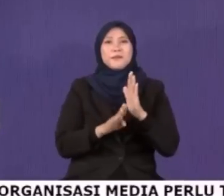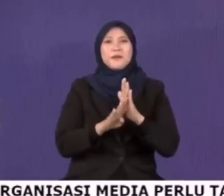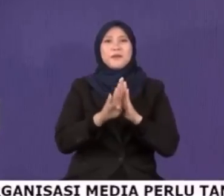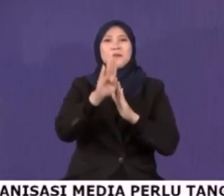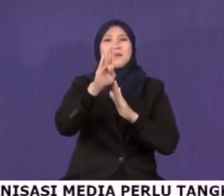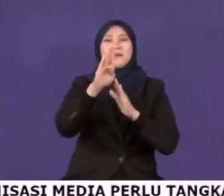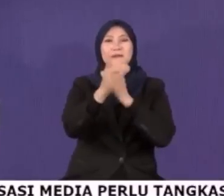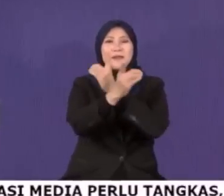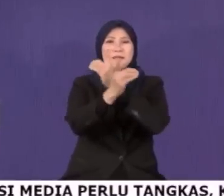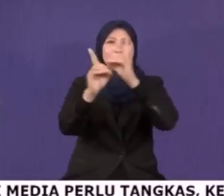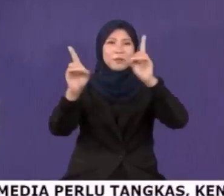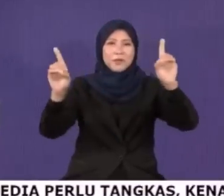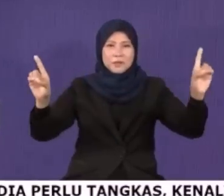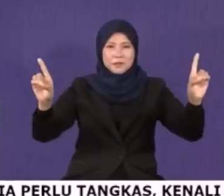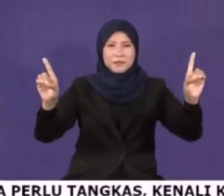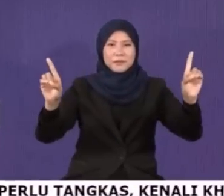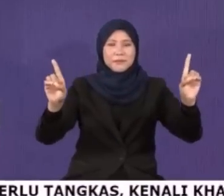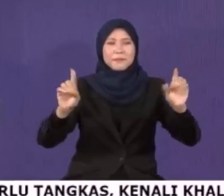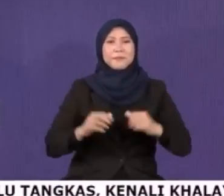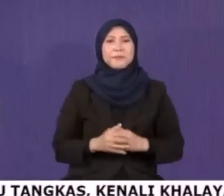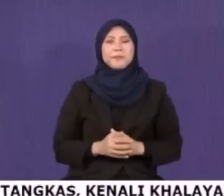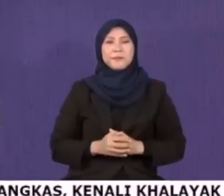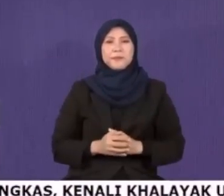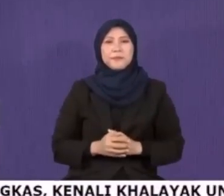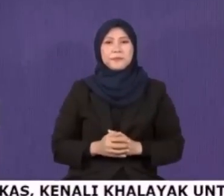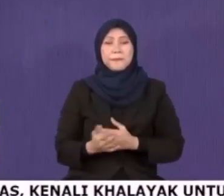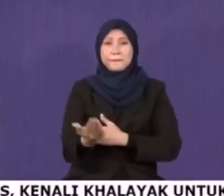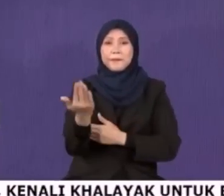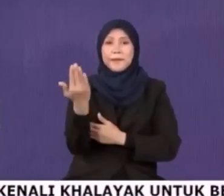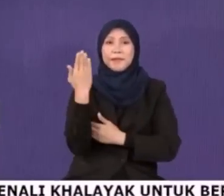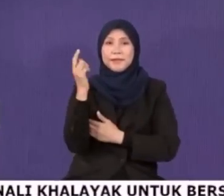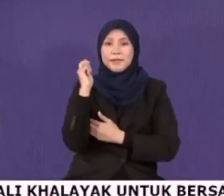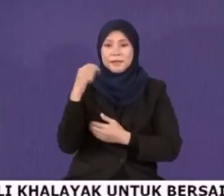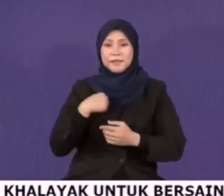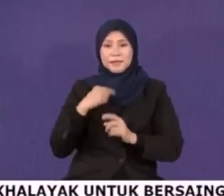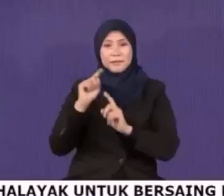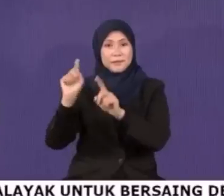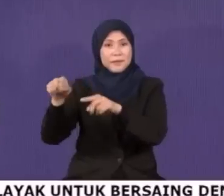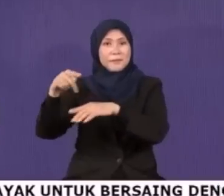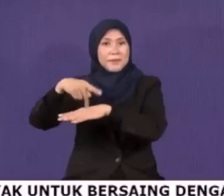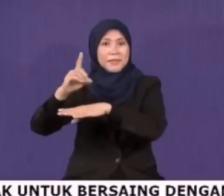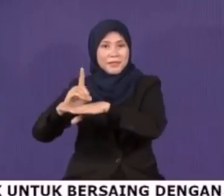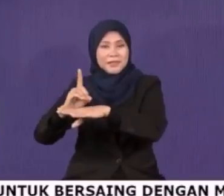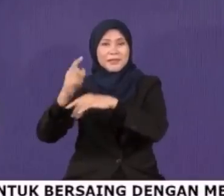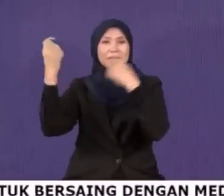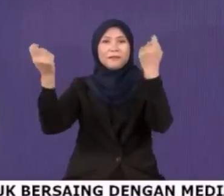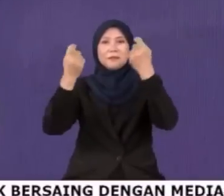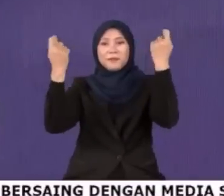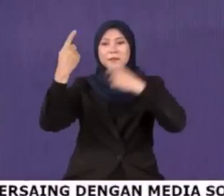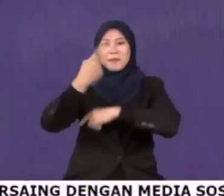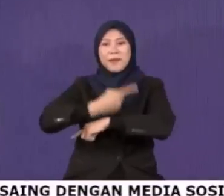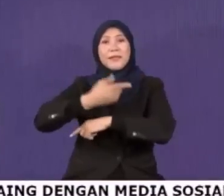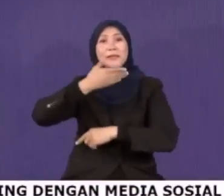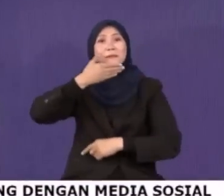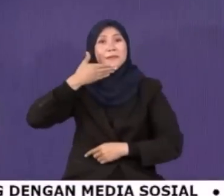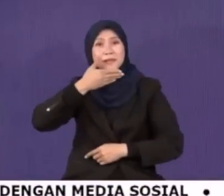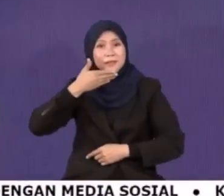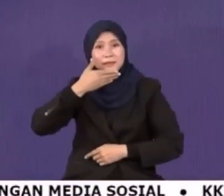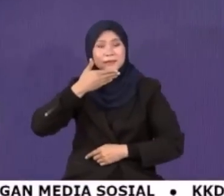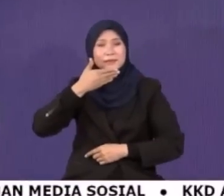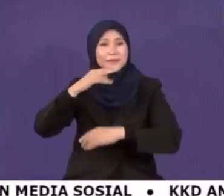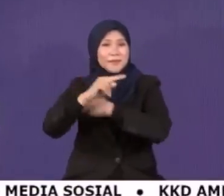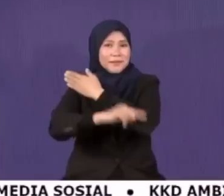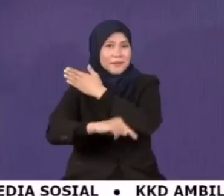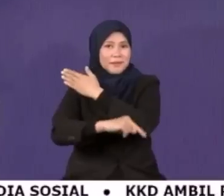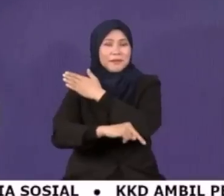dan demokrasi pagi tadi saya di production menyambut hari beliau negara suatu hal yang